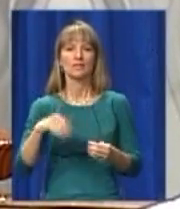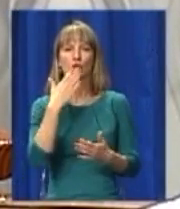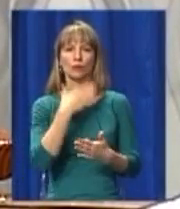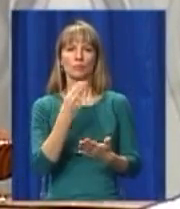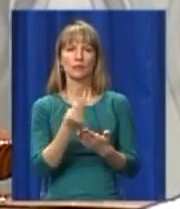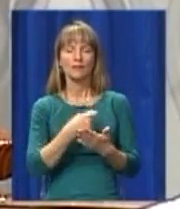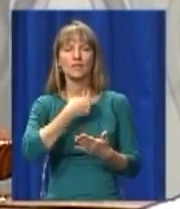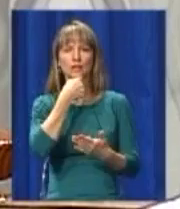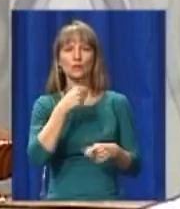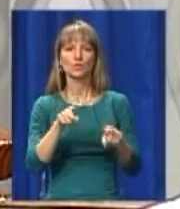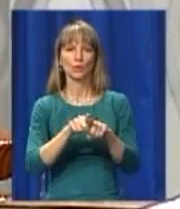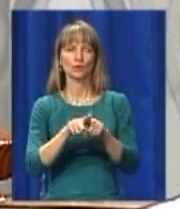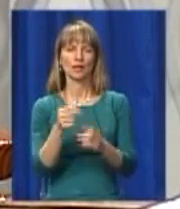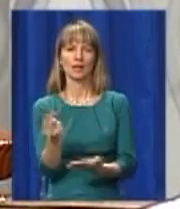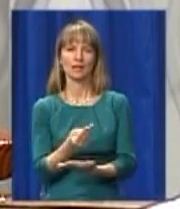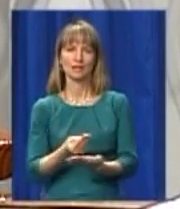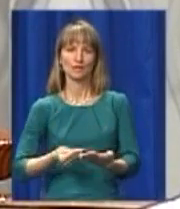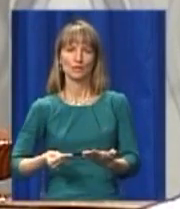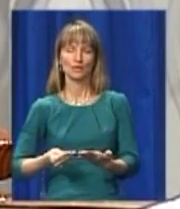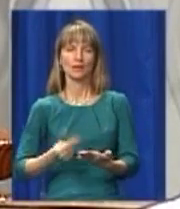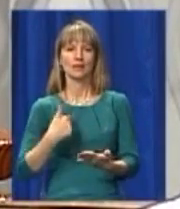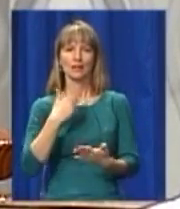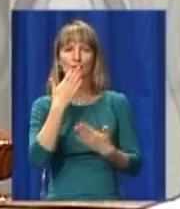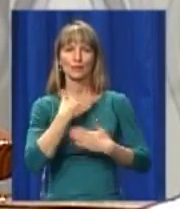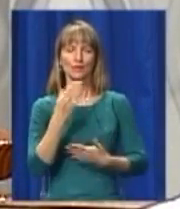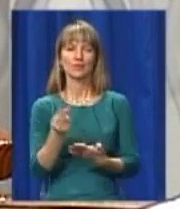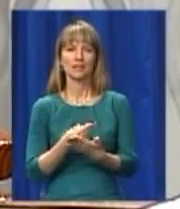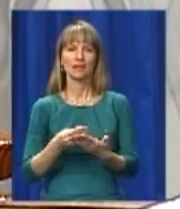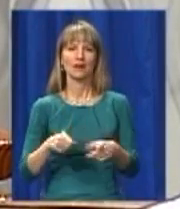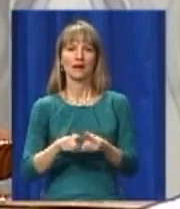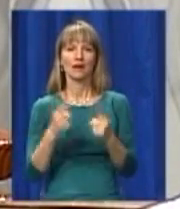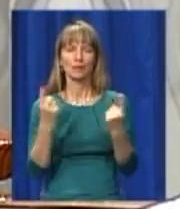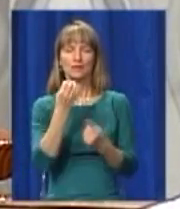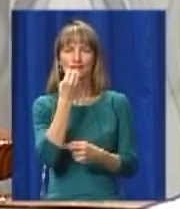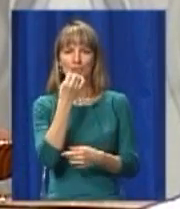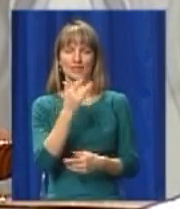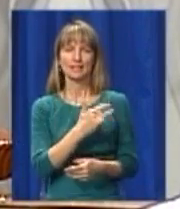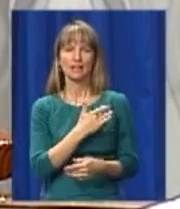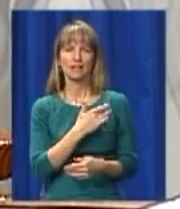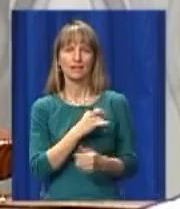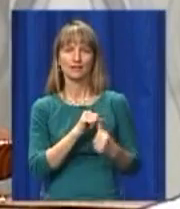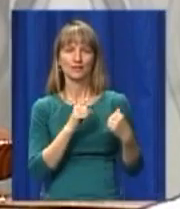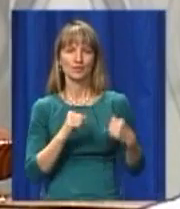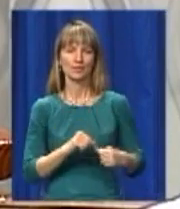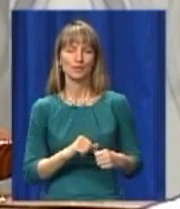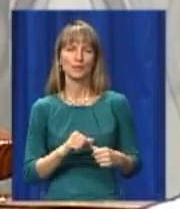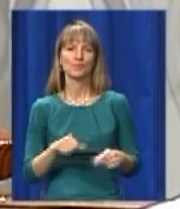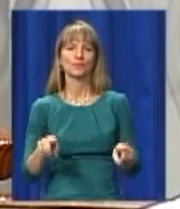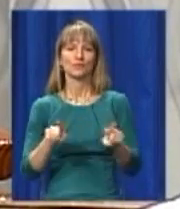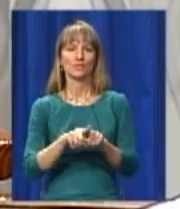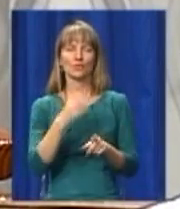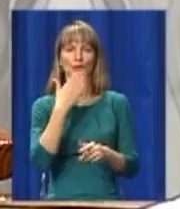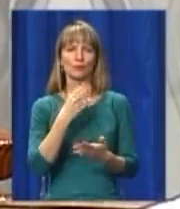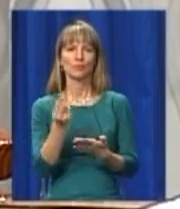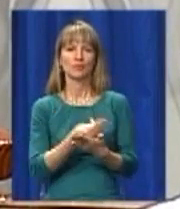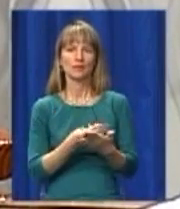Даже взрослые то рисуют. Ну, лично я люблю рисовать, ну, как обычно, цветочки, сердечки. Но нет, также я люблю еще рисовать всякие